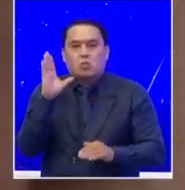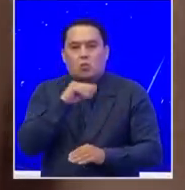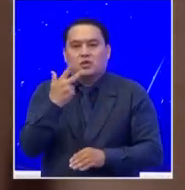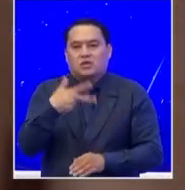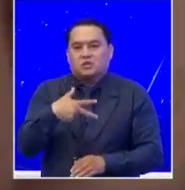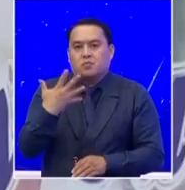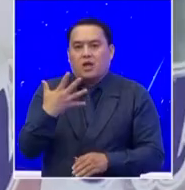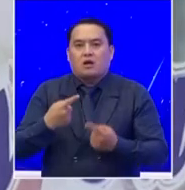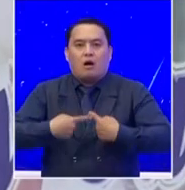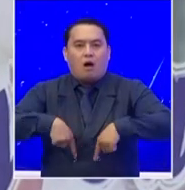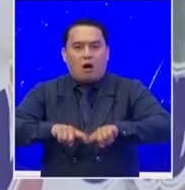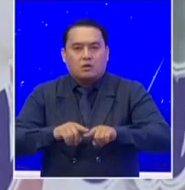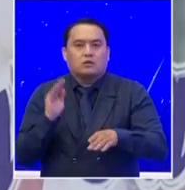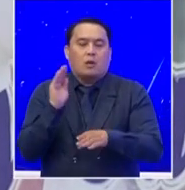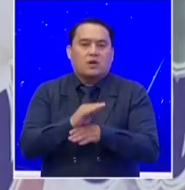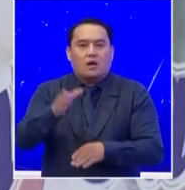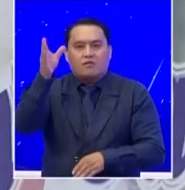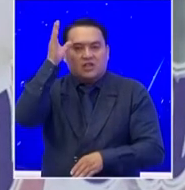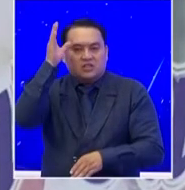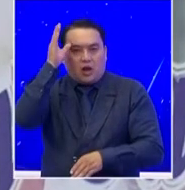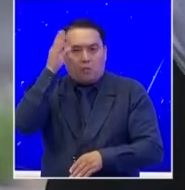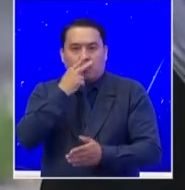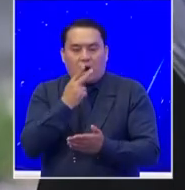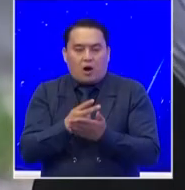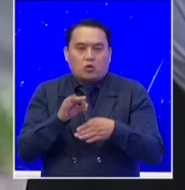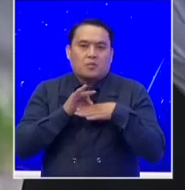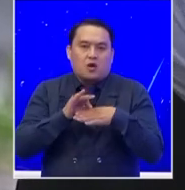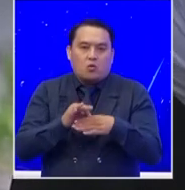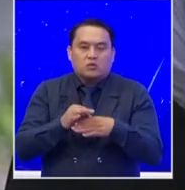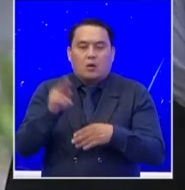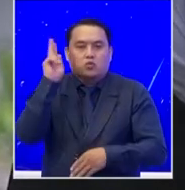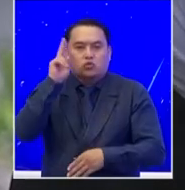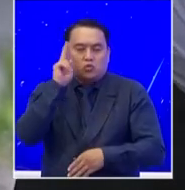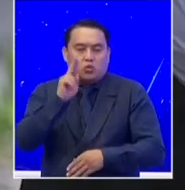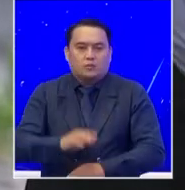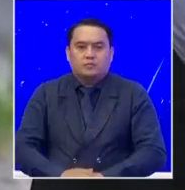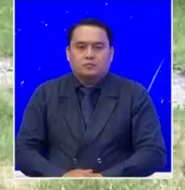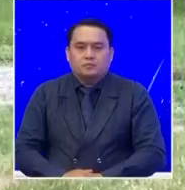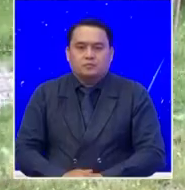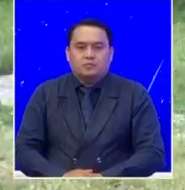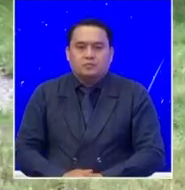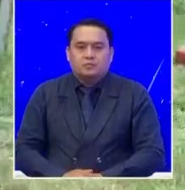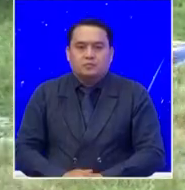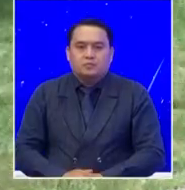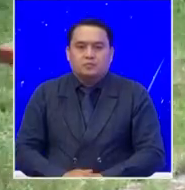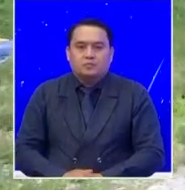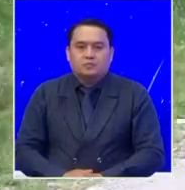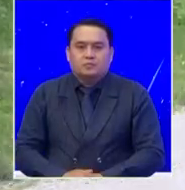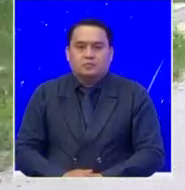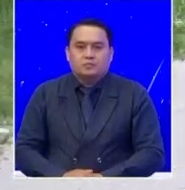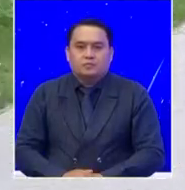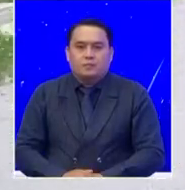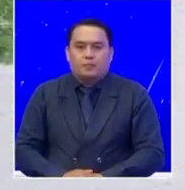35 организаций дополнительного образования, которые пока ведут только дистанционную работу. Надежда Белова, Абзал Нусипов, телеканал